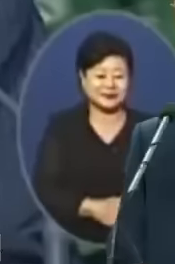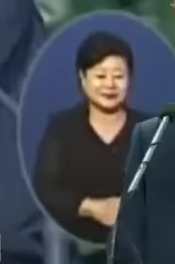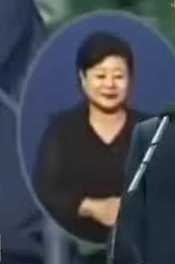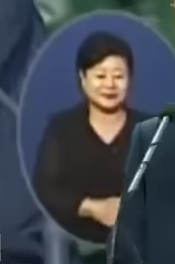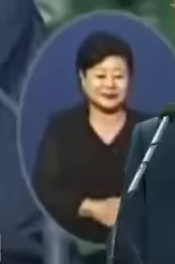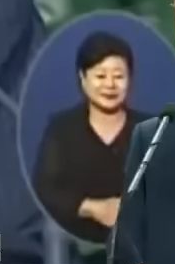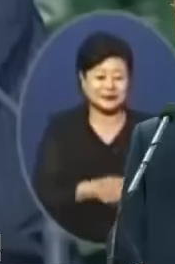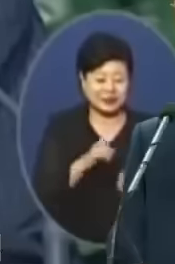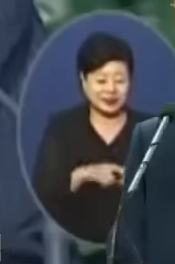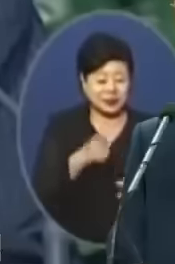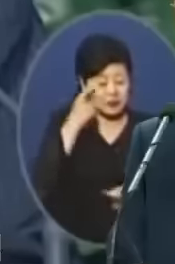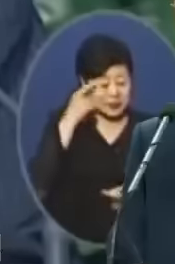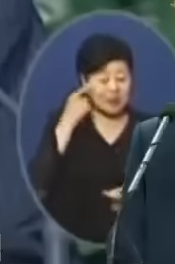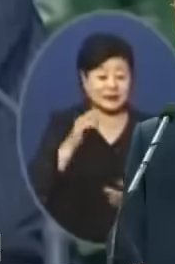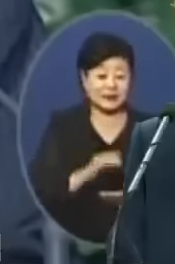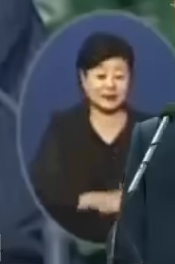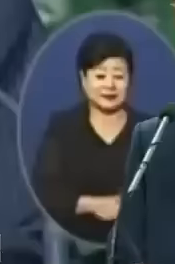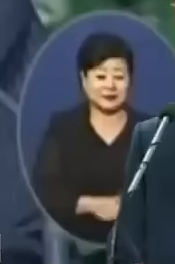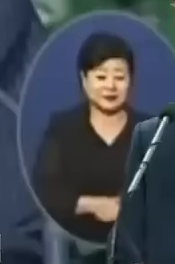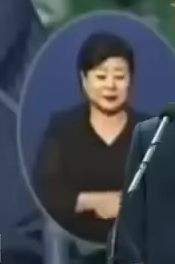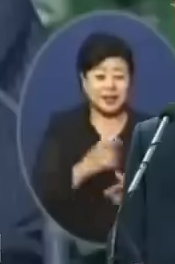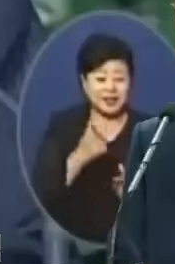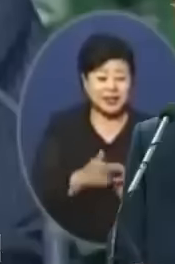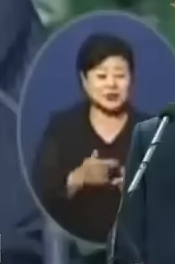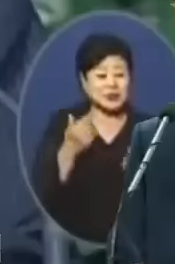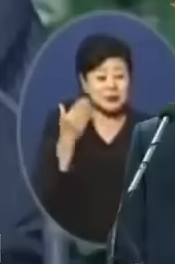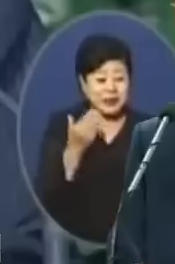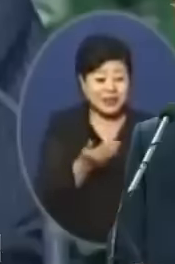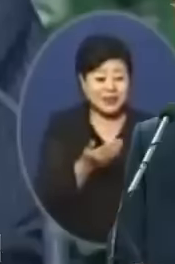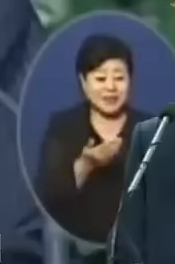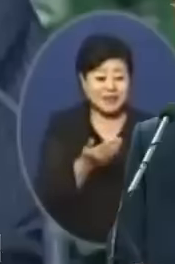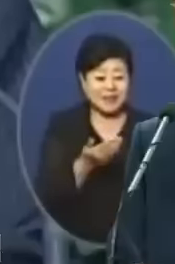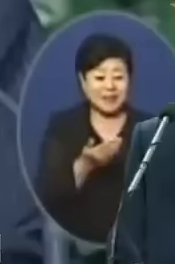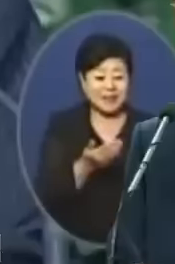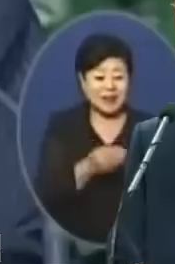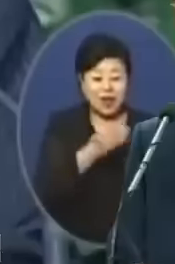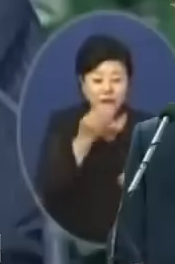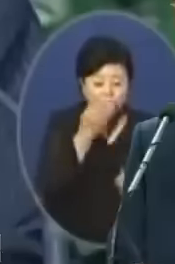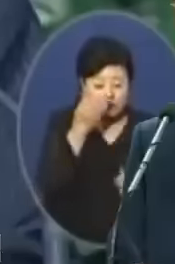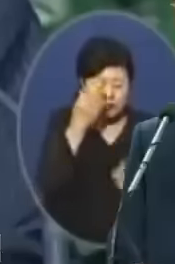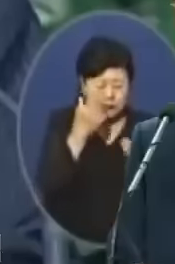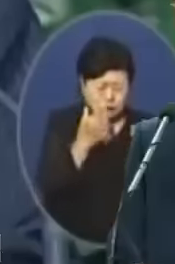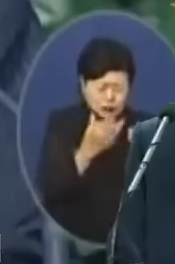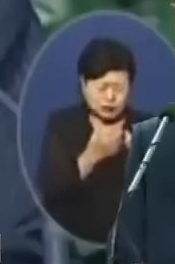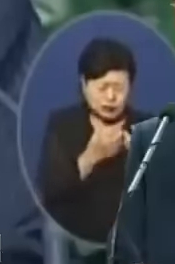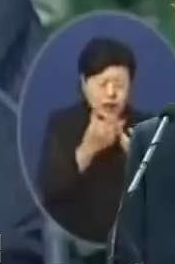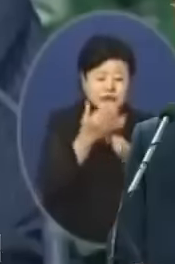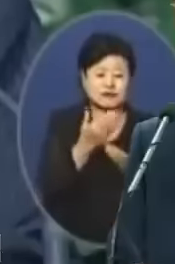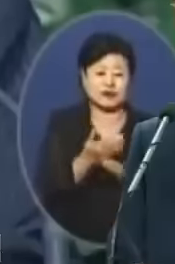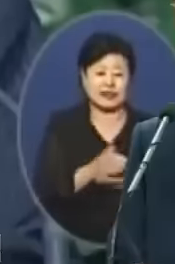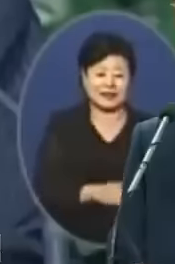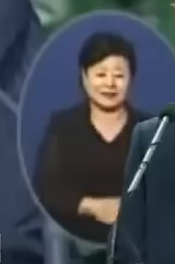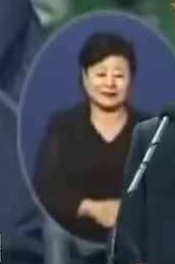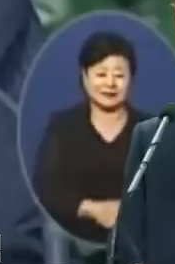그렇게 하면 그렇게 생각하게 되는 것입니다. 예수님께서 거룩함과 성령함을 주셨다.